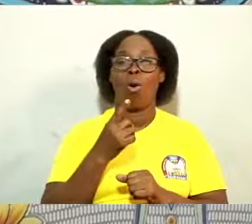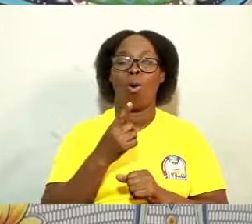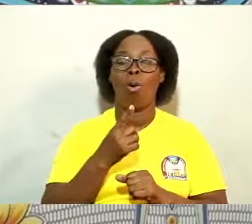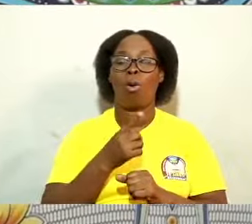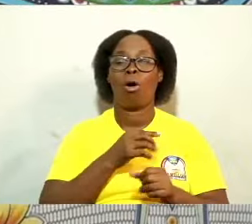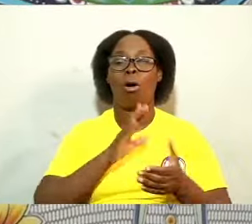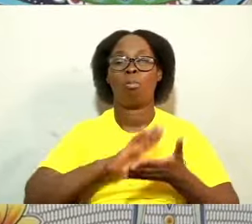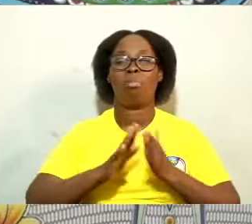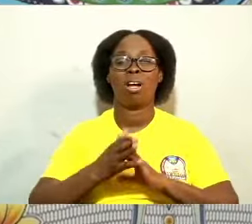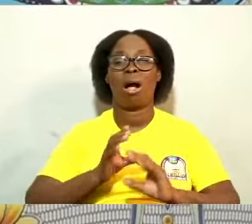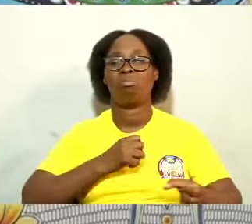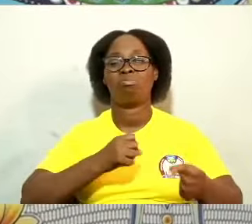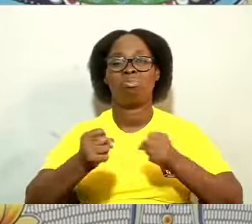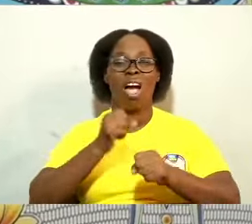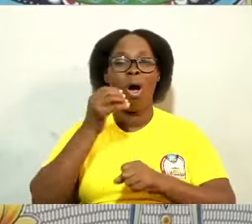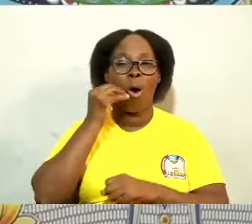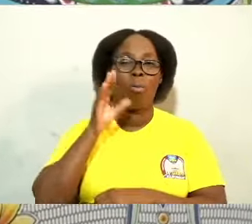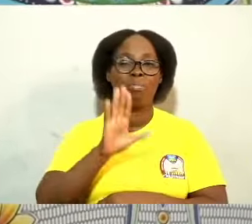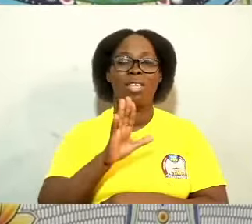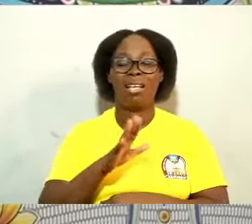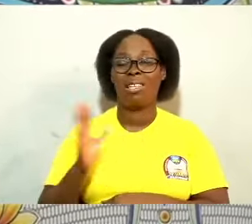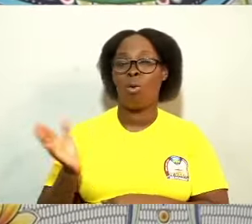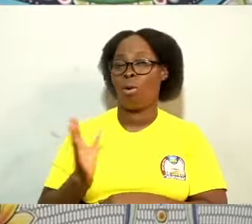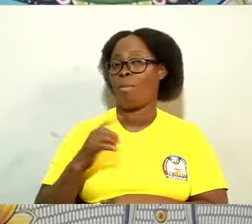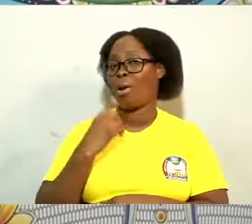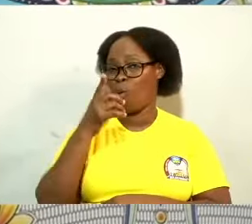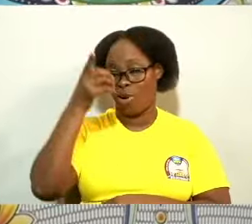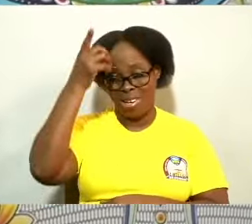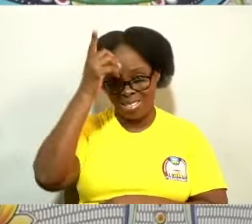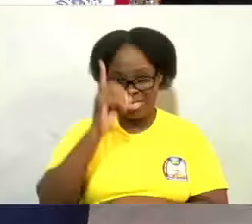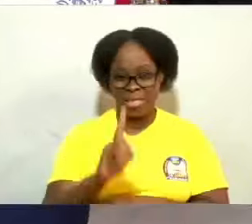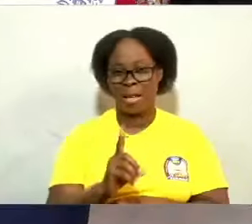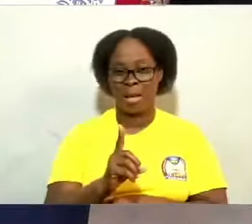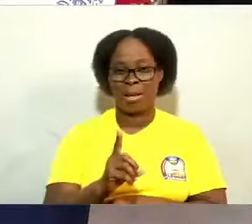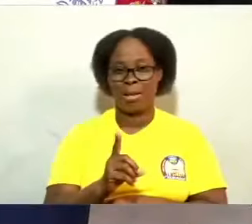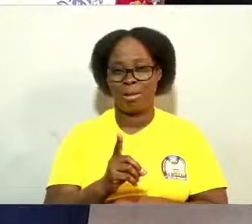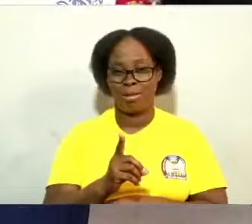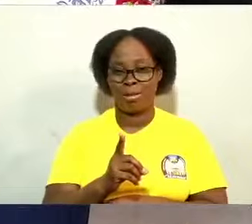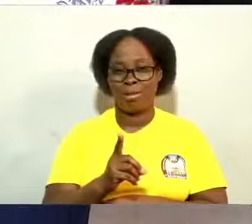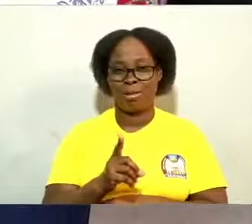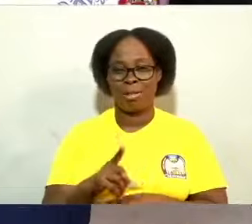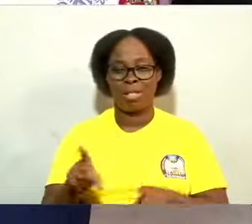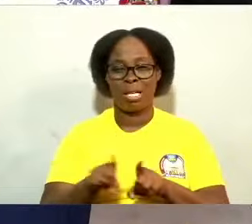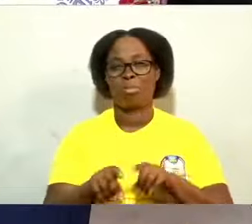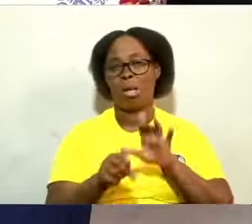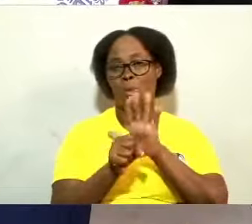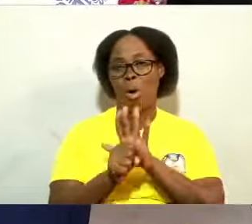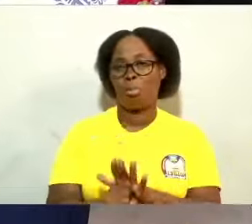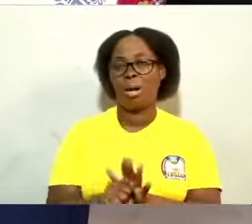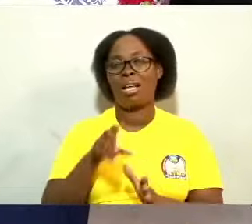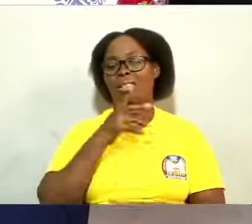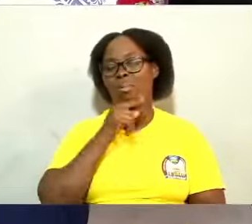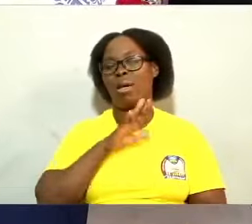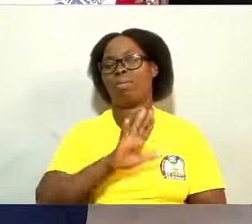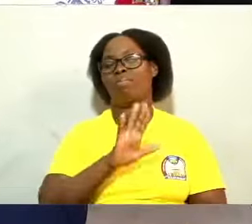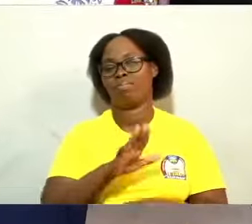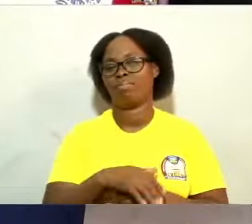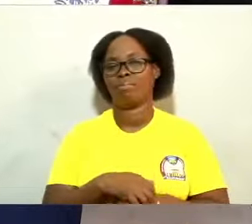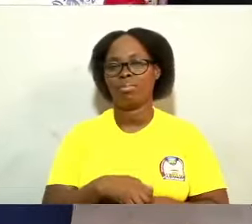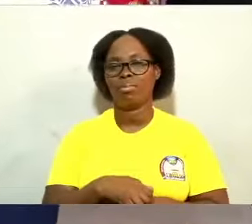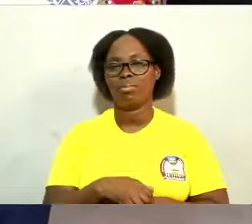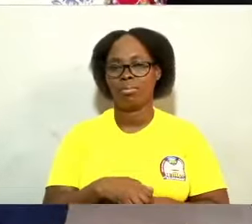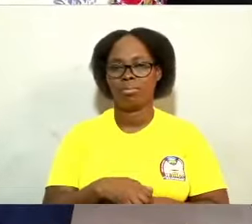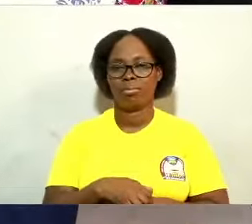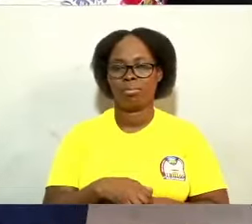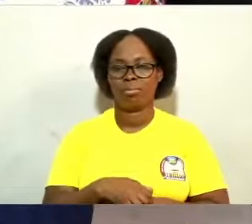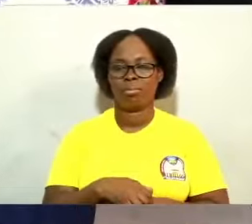mabondia, wa mama walioamua kukanyaga waume zao kwa lengo la equality na